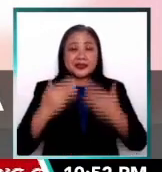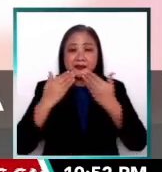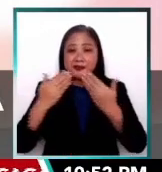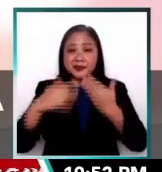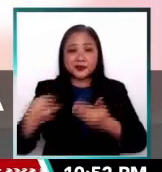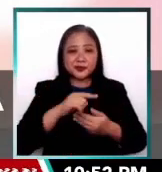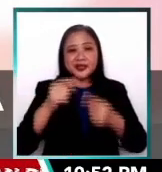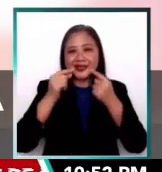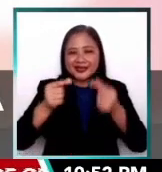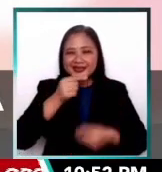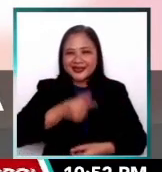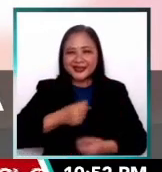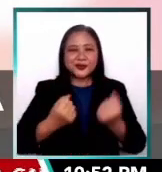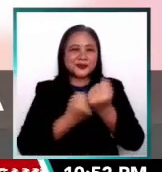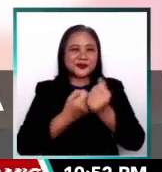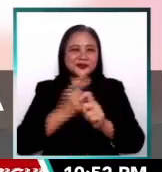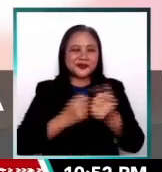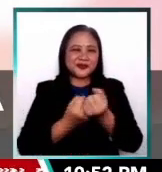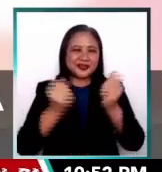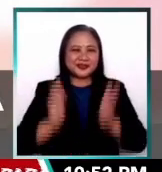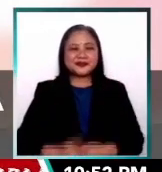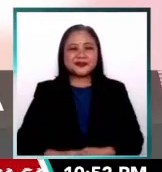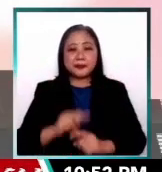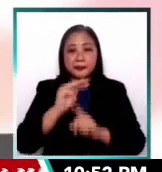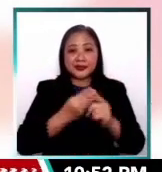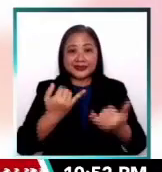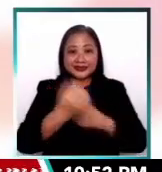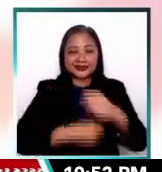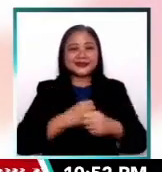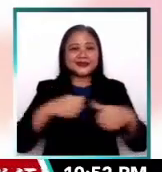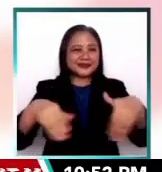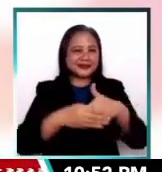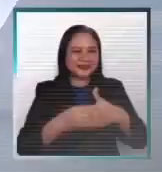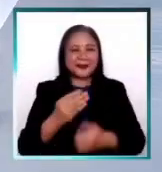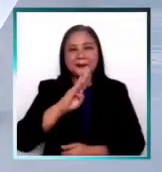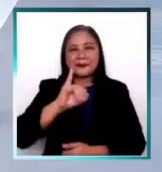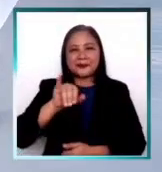at suporta mula sa fans. March this year nang ikasal ang Binjin couple.